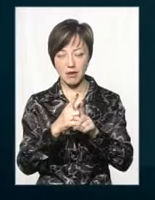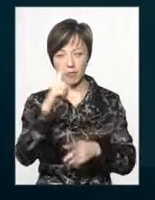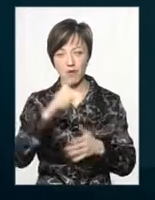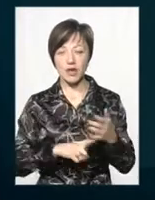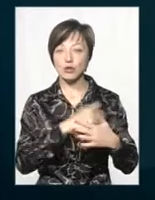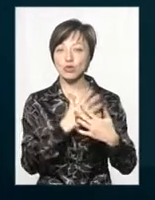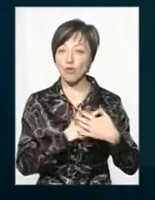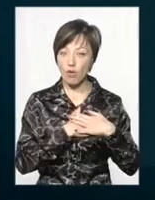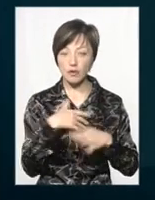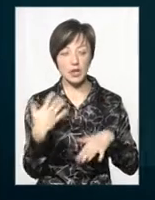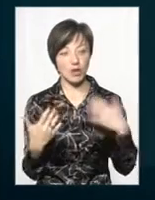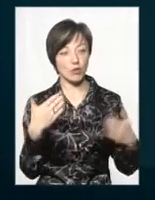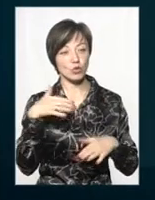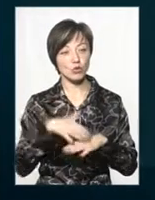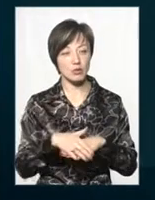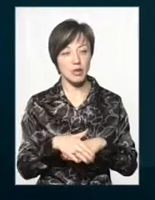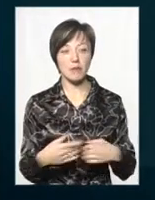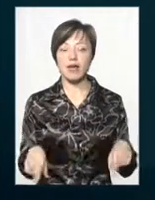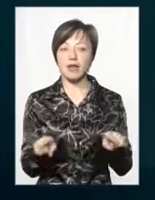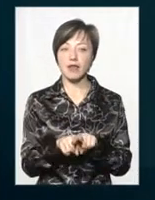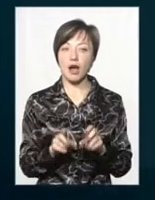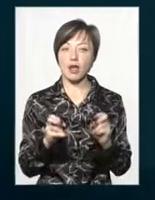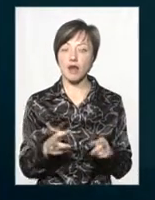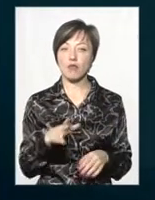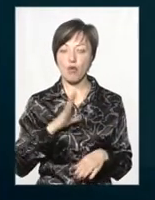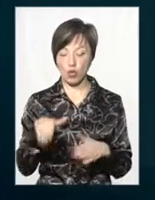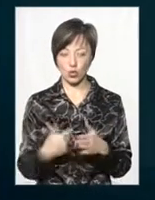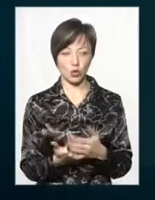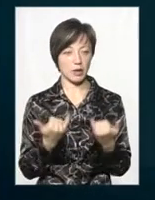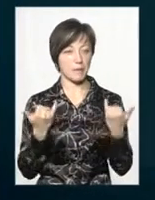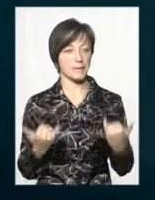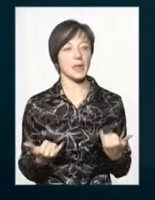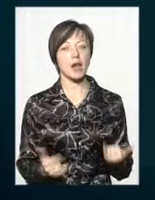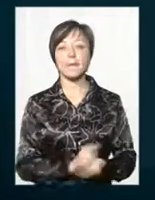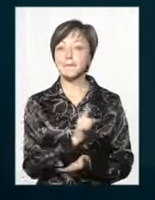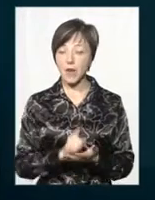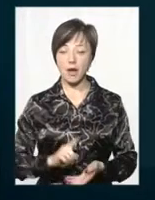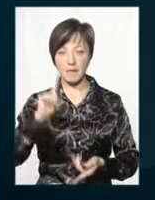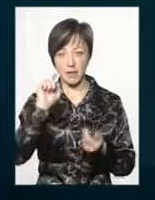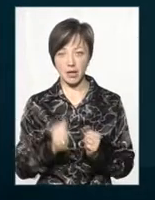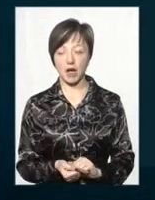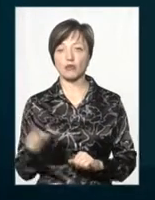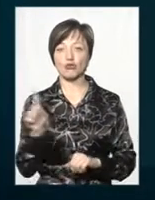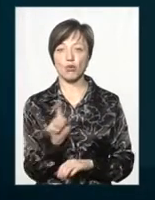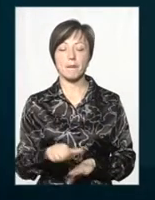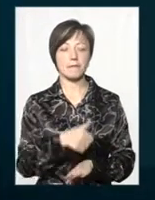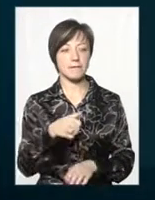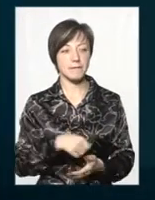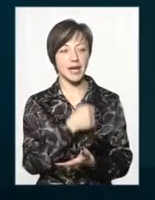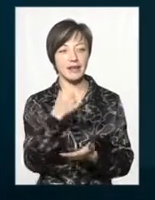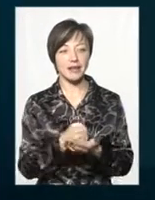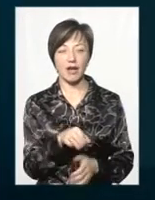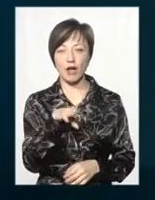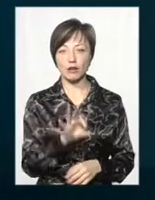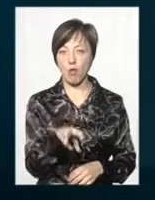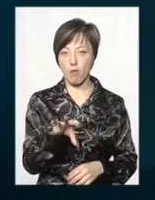любов'ю, взаєморозумінням, так, як це було і дотепер. І ми маємо пам'ятати, що прийняття Томосу – це